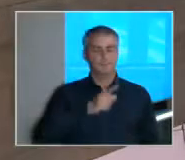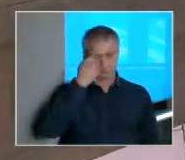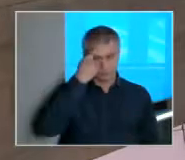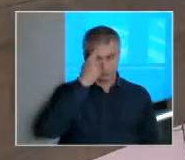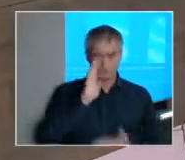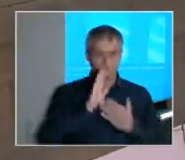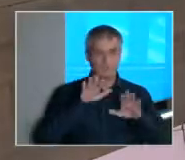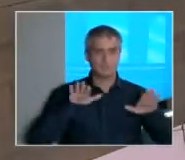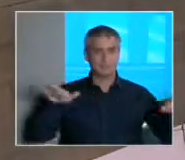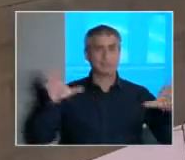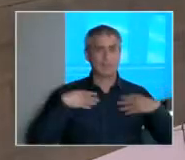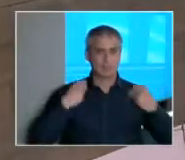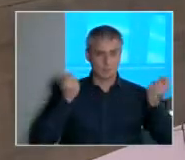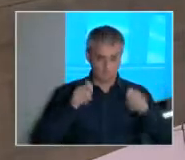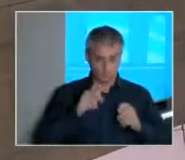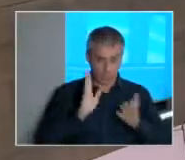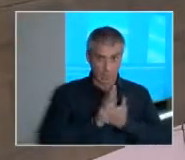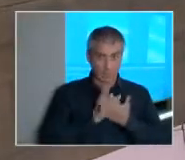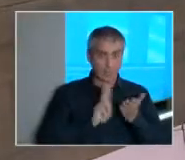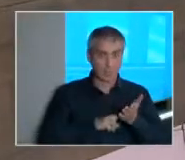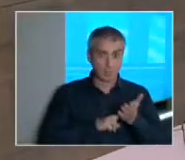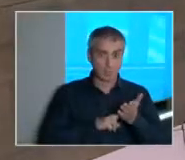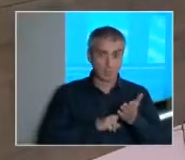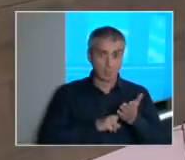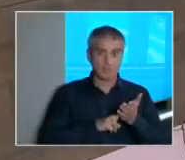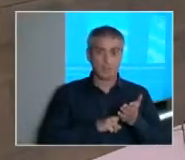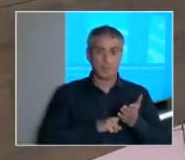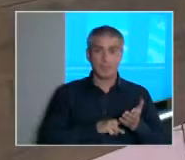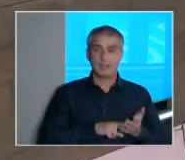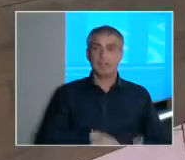לדעתך החלטה לסגור את שדה דוב נכונה?